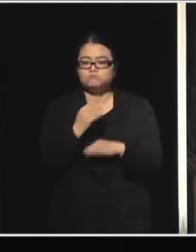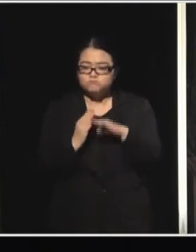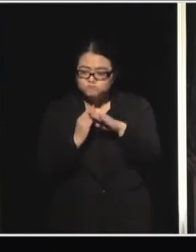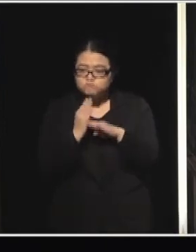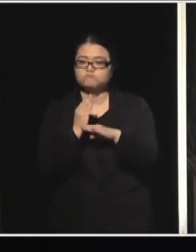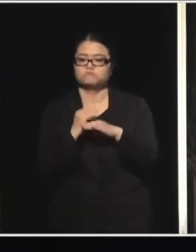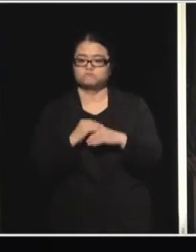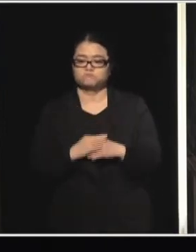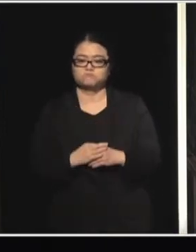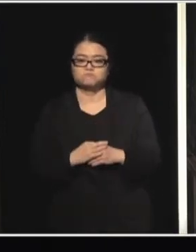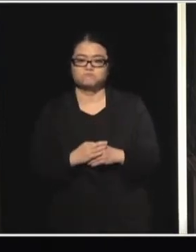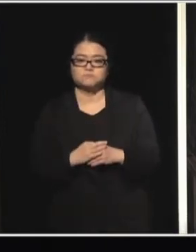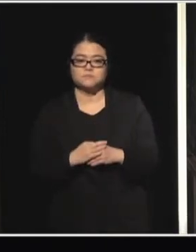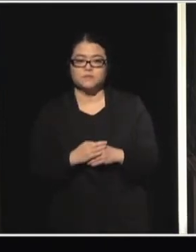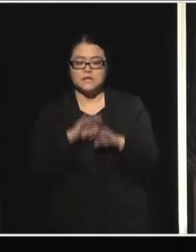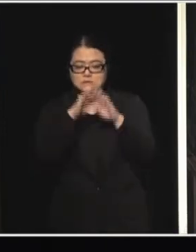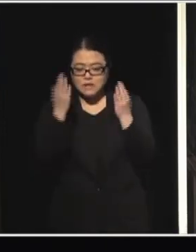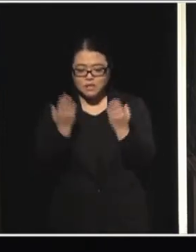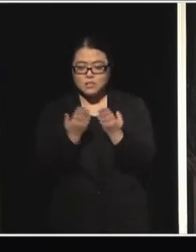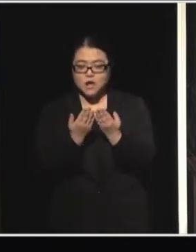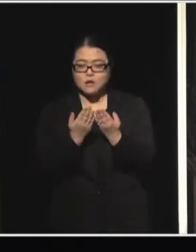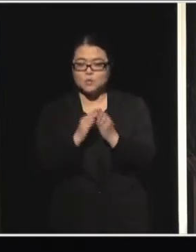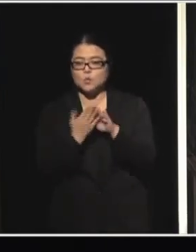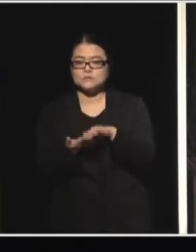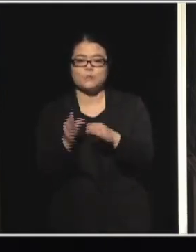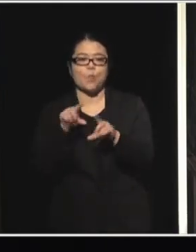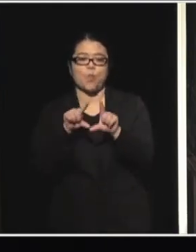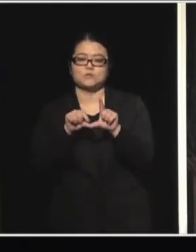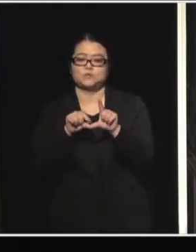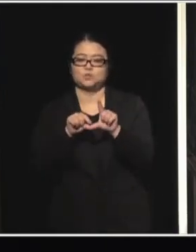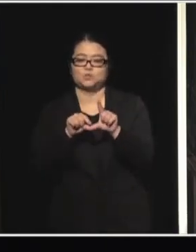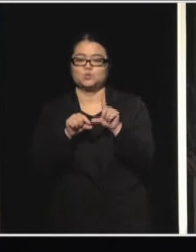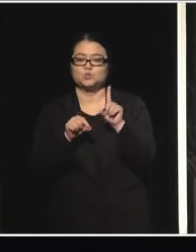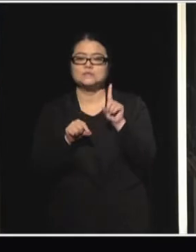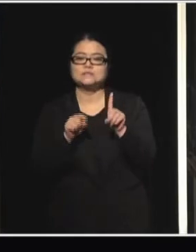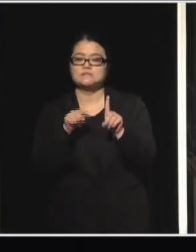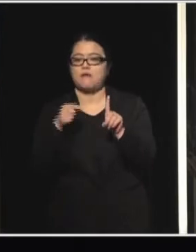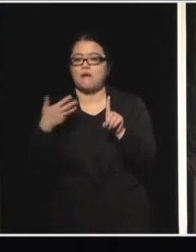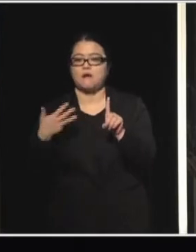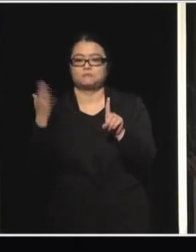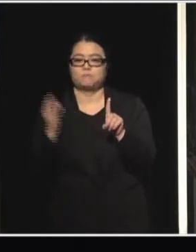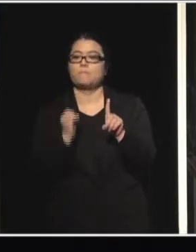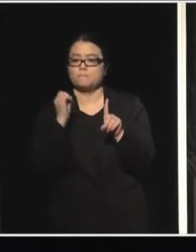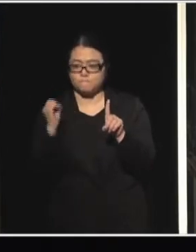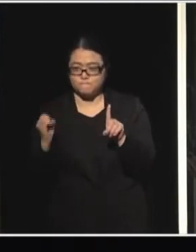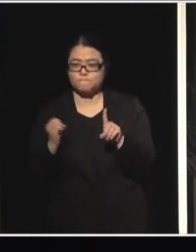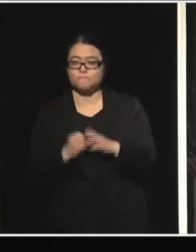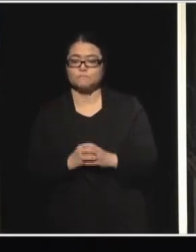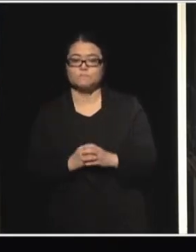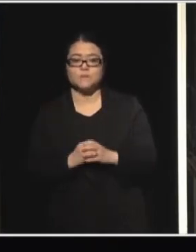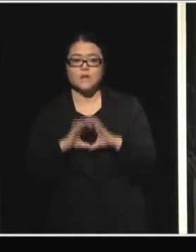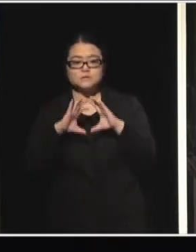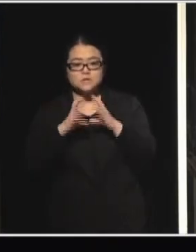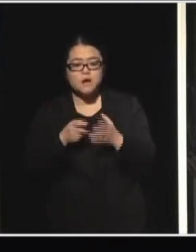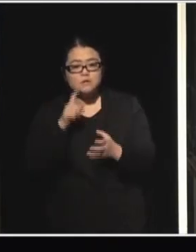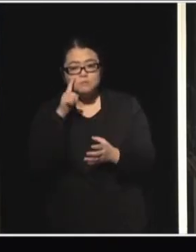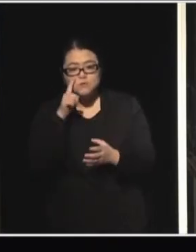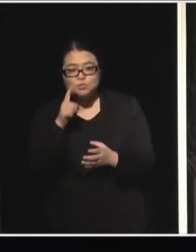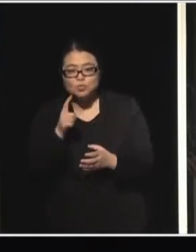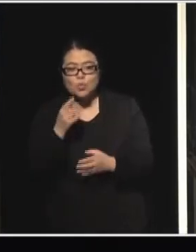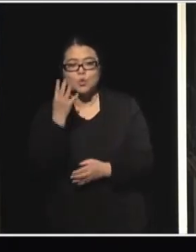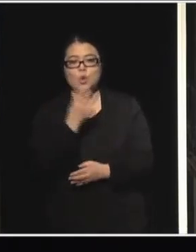率は1.8%ということになりますthey 世界的にはどうかというとですね社会的には4000